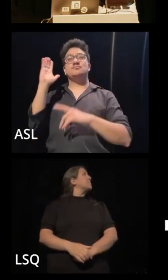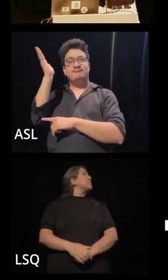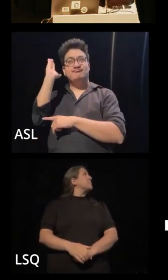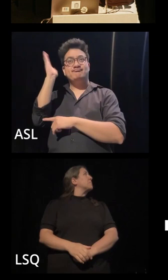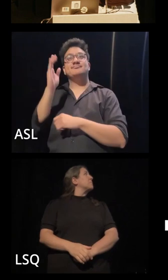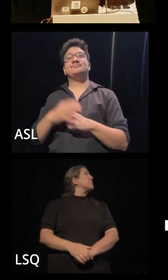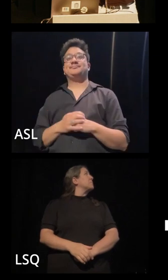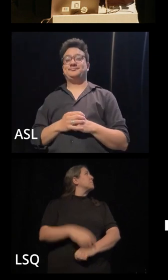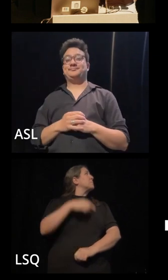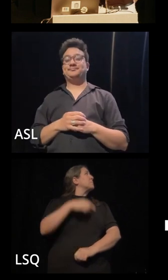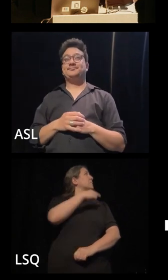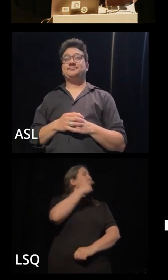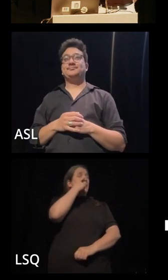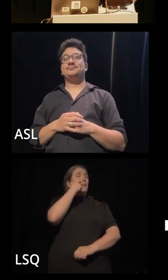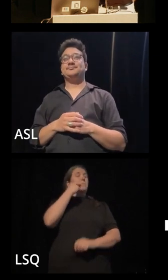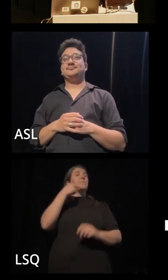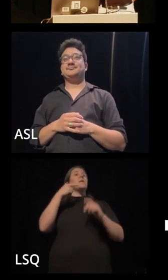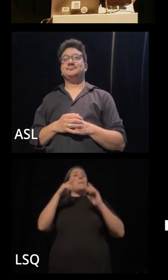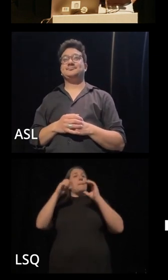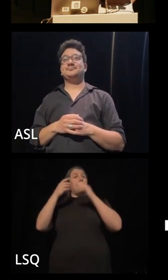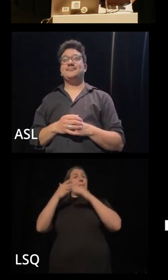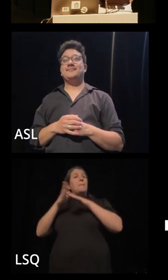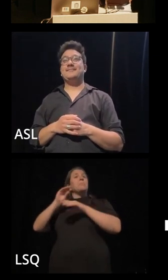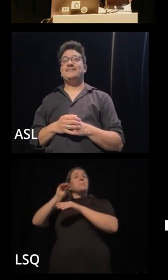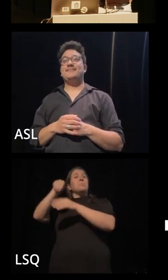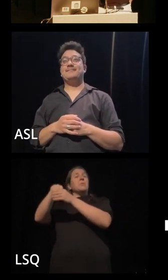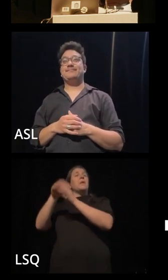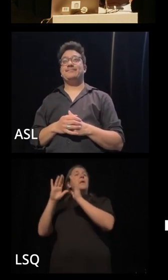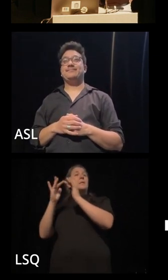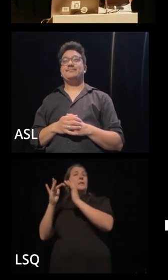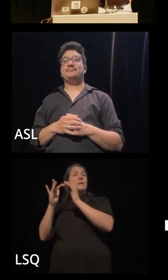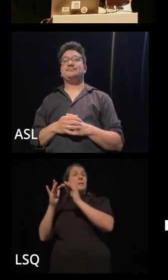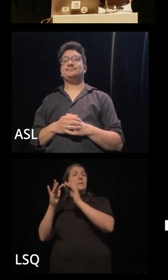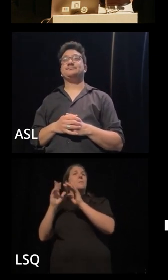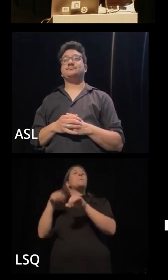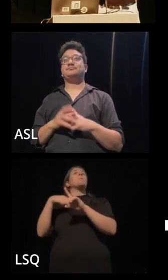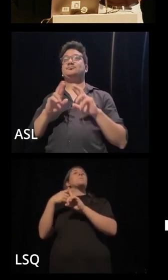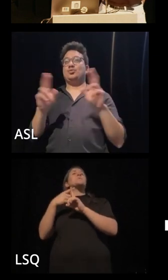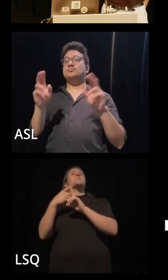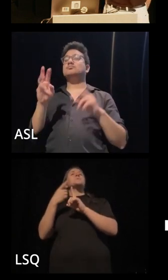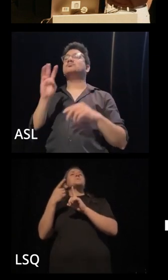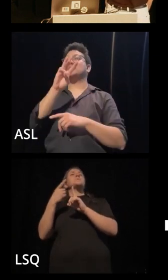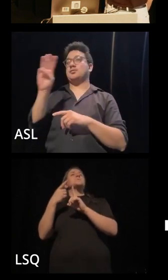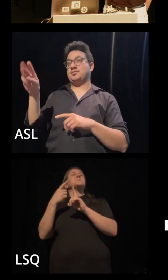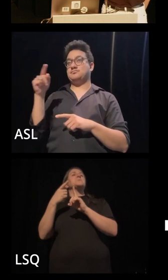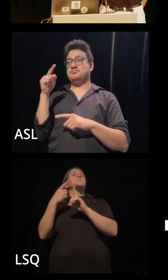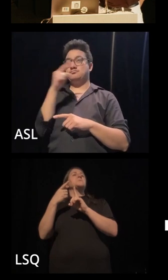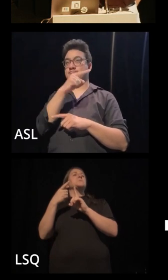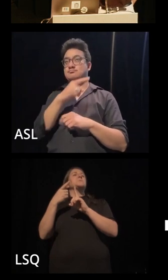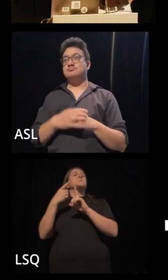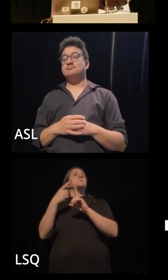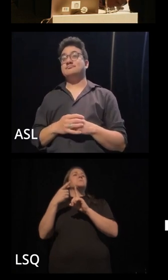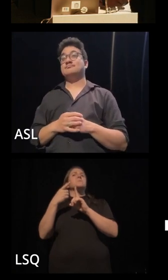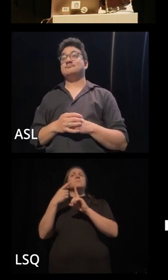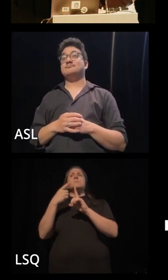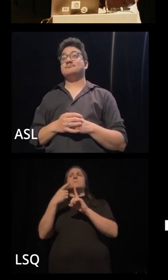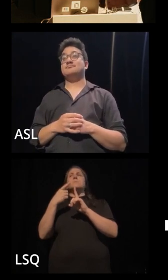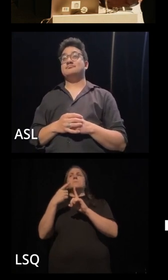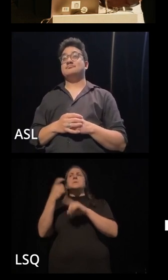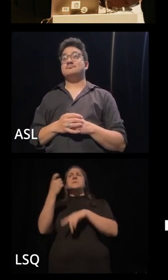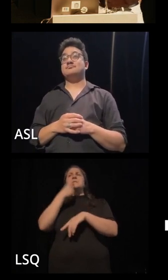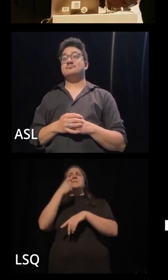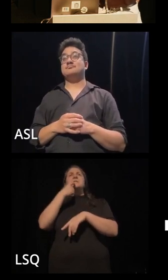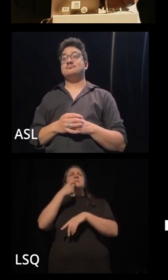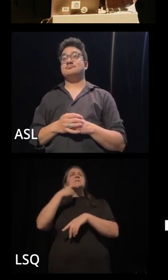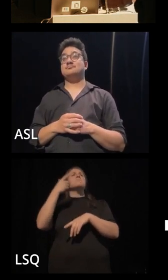ligne pendant le confinement et suite à l'énorme intérêt manifesté par la personne présentée pour connaître